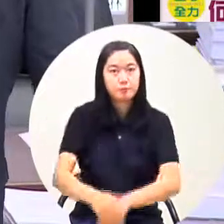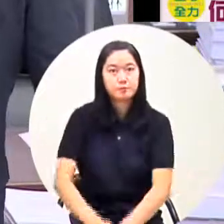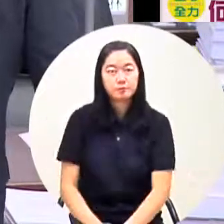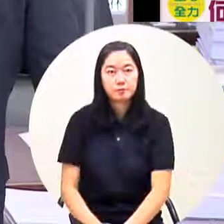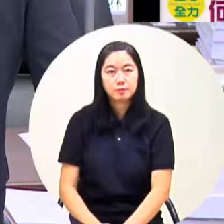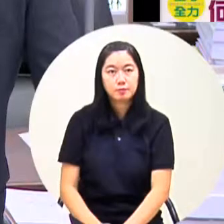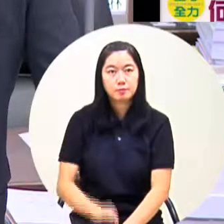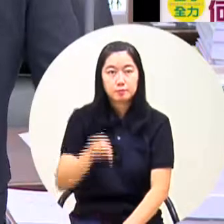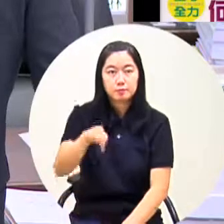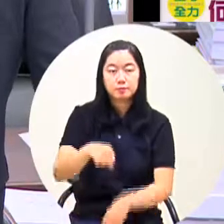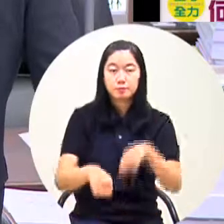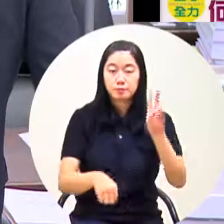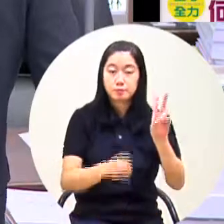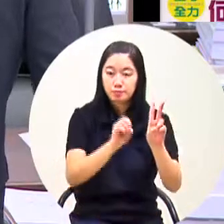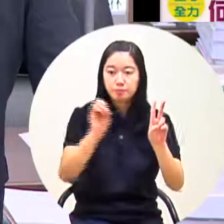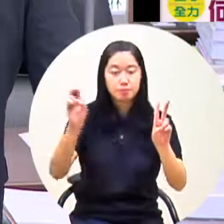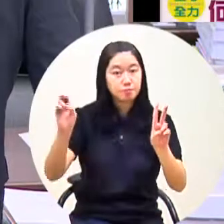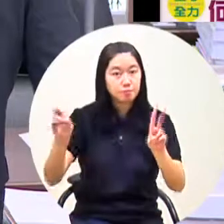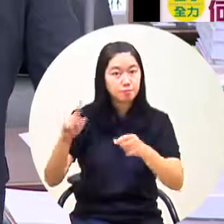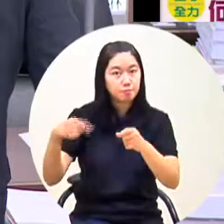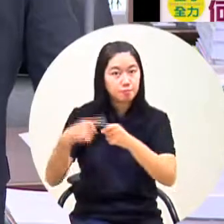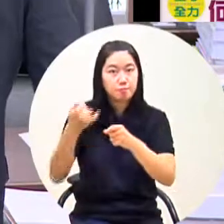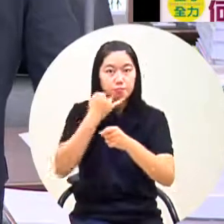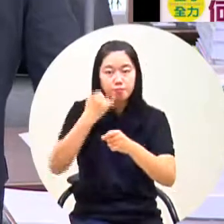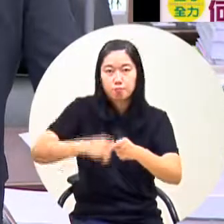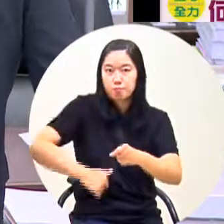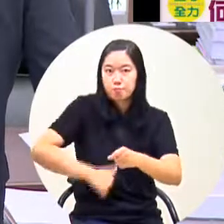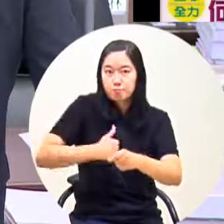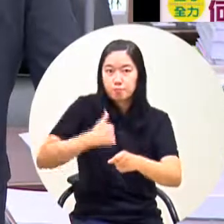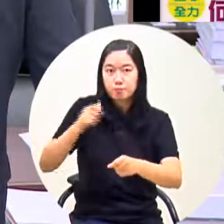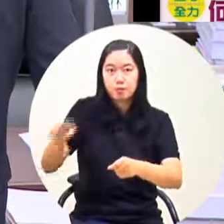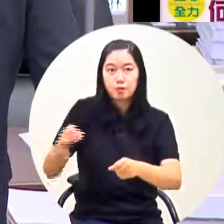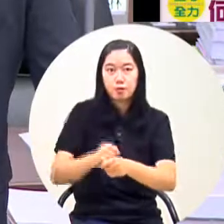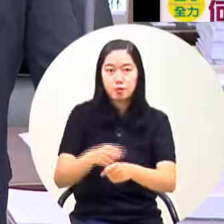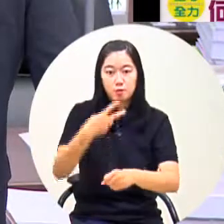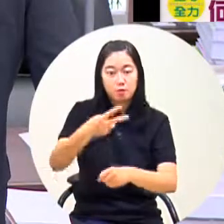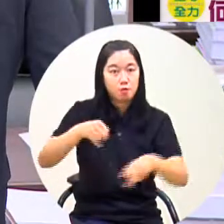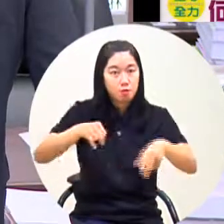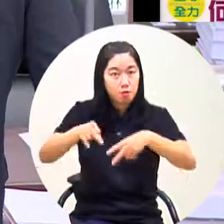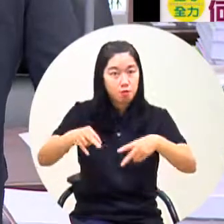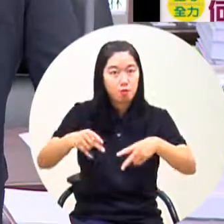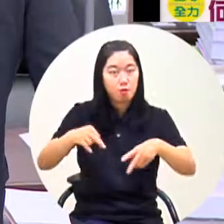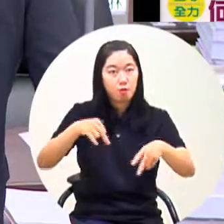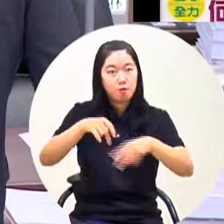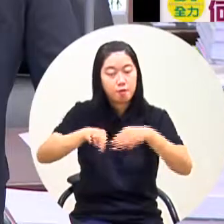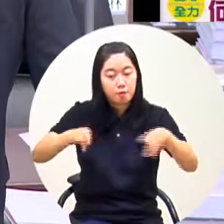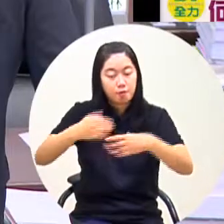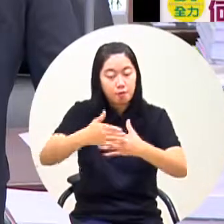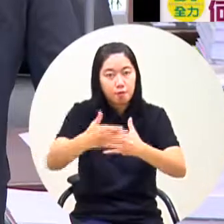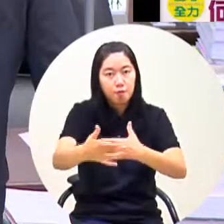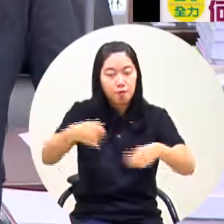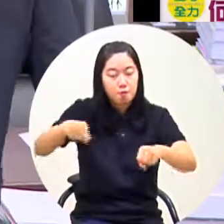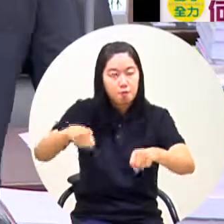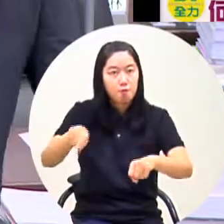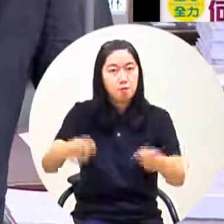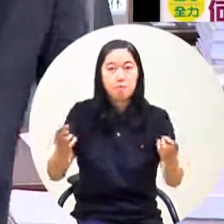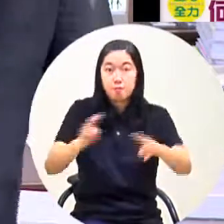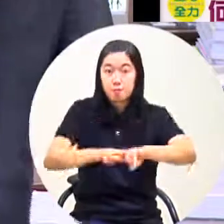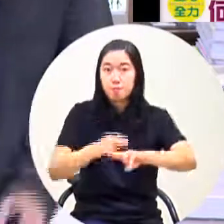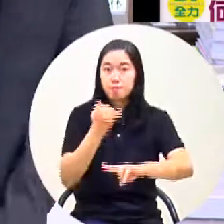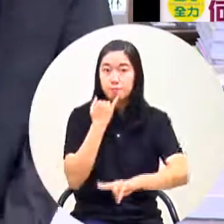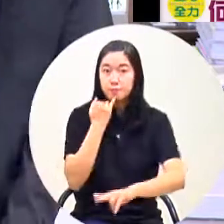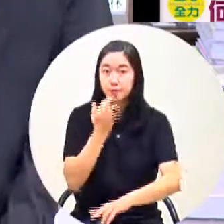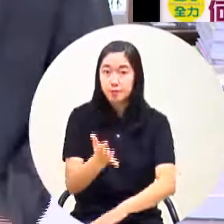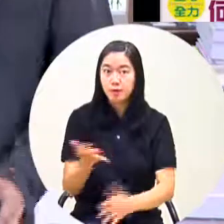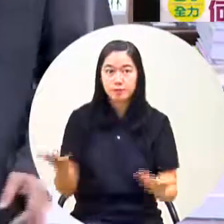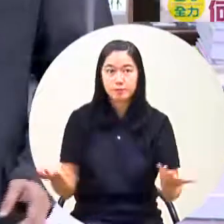在2020年可以真的来达成禁用二行程机车，这个部分有没有可能来实施？来请局长说明。